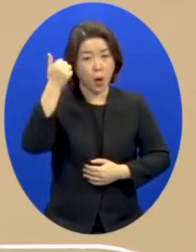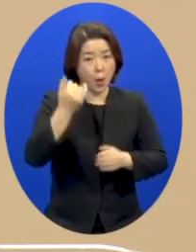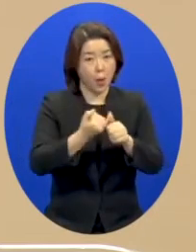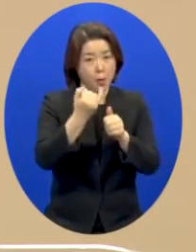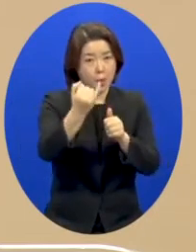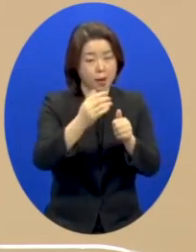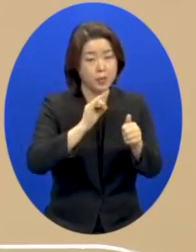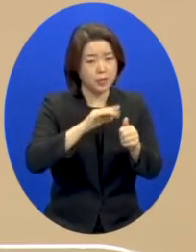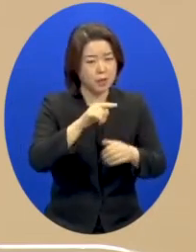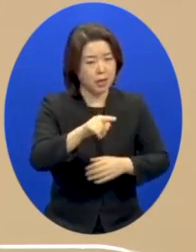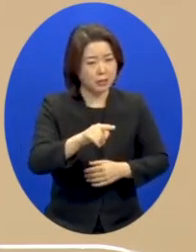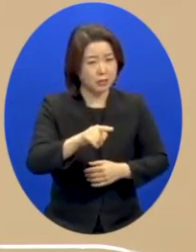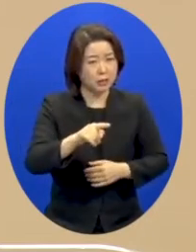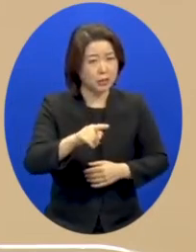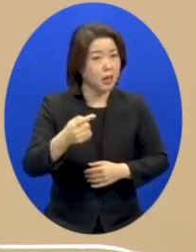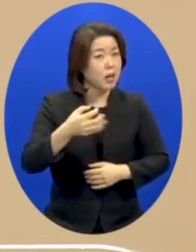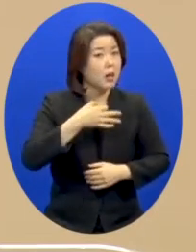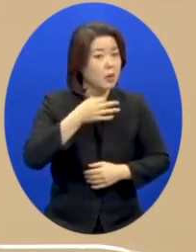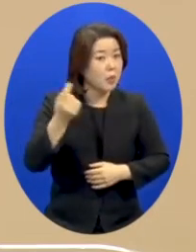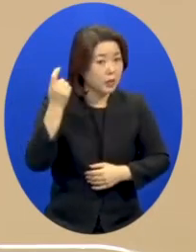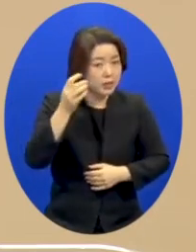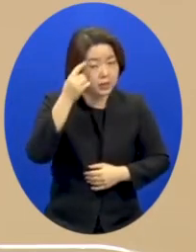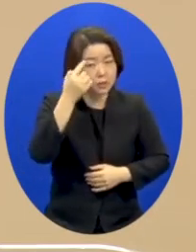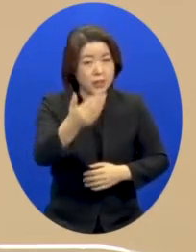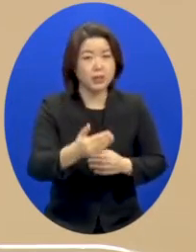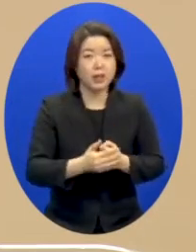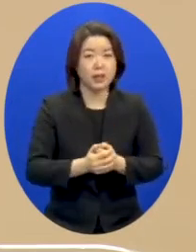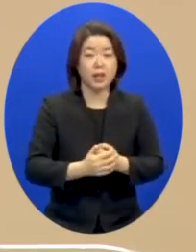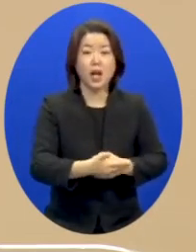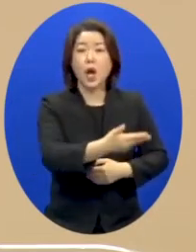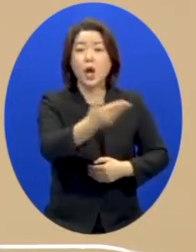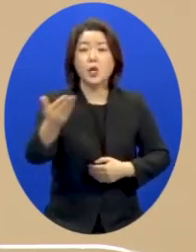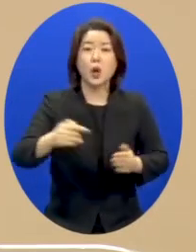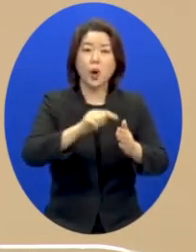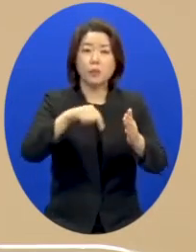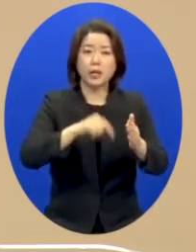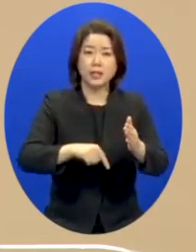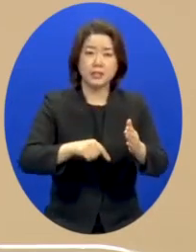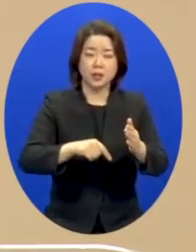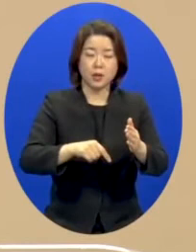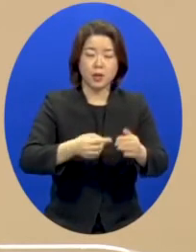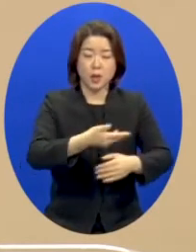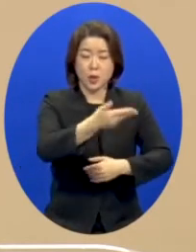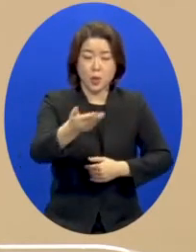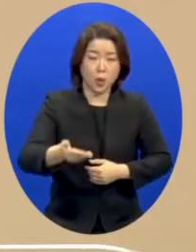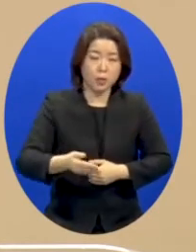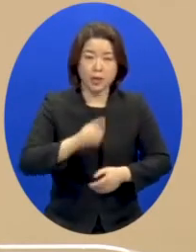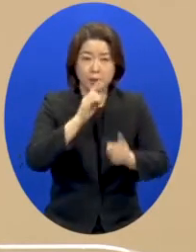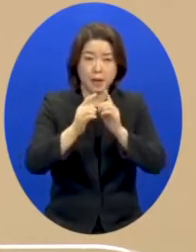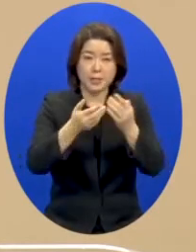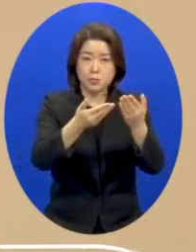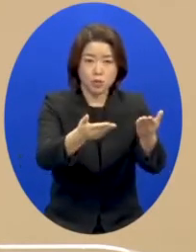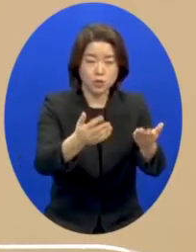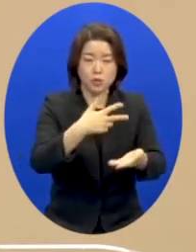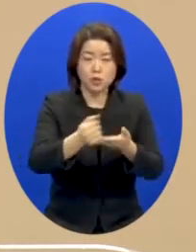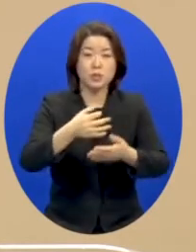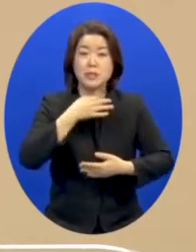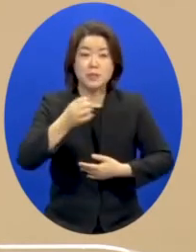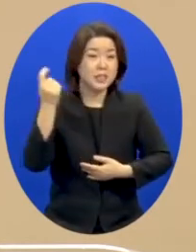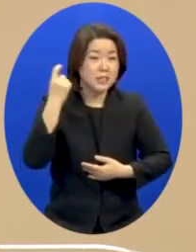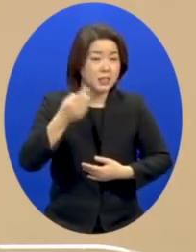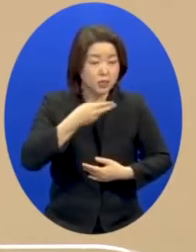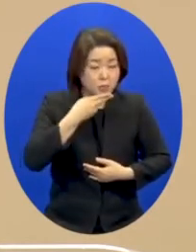그런 말씀을 듣습니까? 여러분은 한 번도 여러분 안에서 여러분에게 말씀하시는 주님의 음성을 들어본 적이